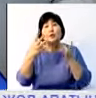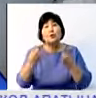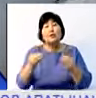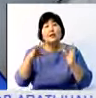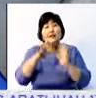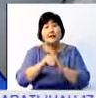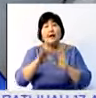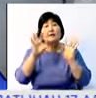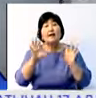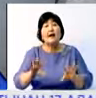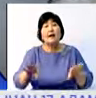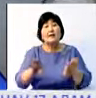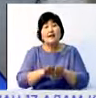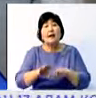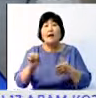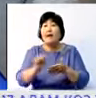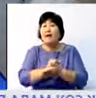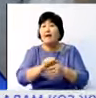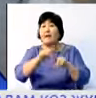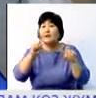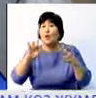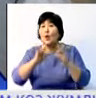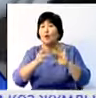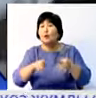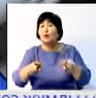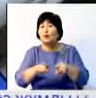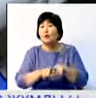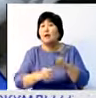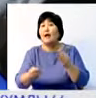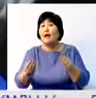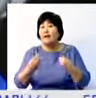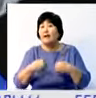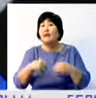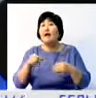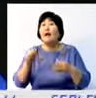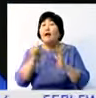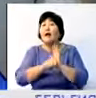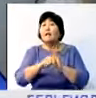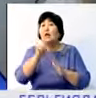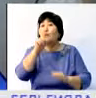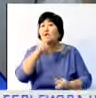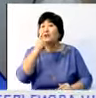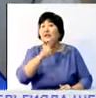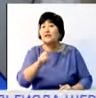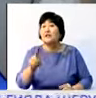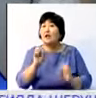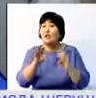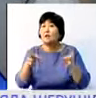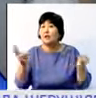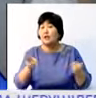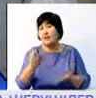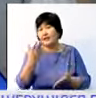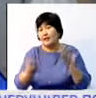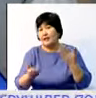жаңағы заңға сәйкес лицензиям электронды түрде келді. Аттестацияны бір жыл ішінде тапсыру керек. Егер де